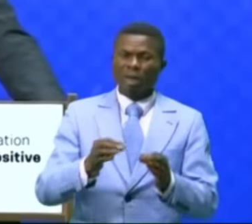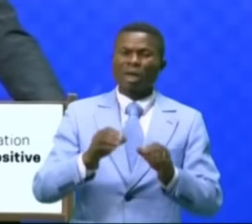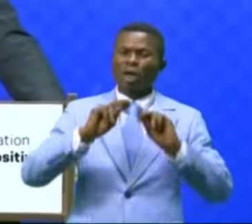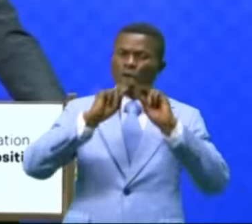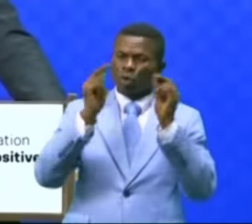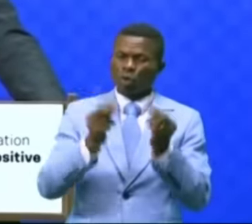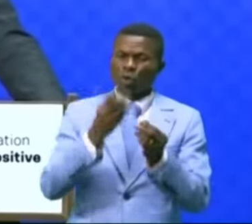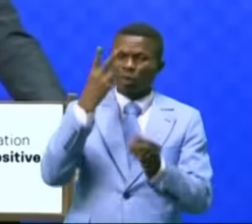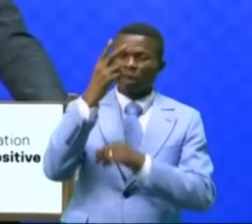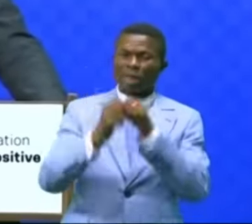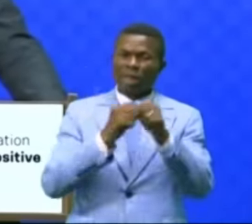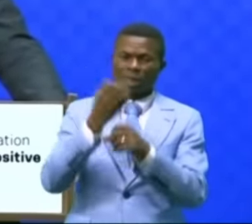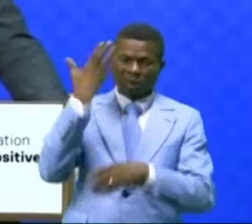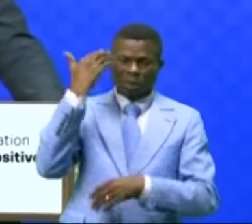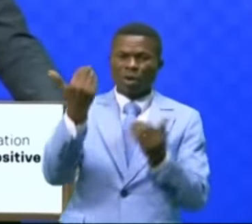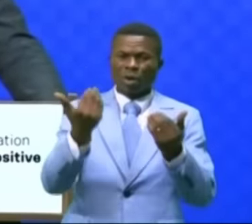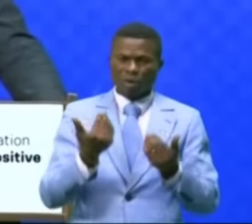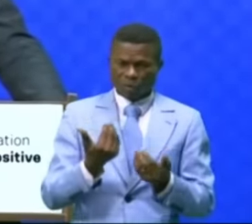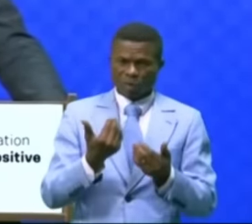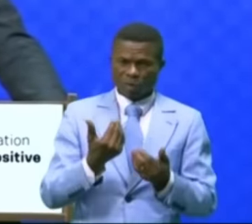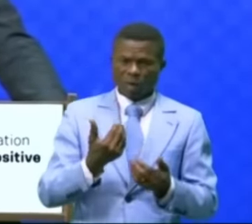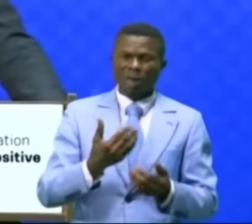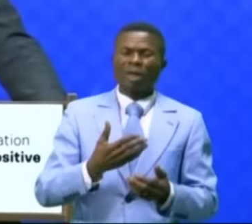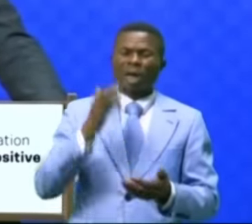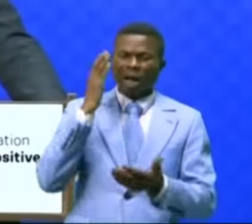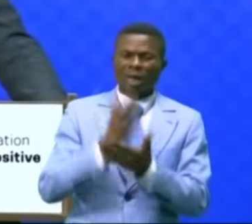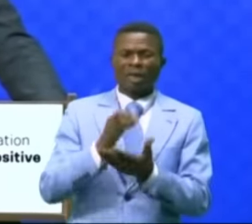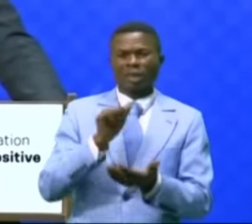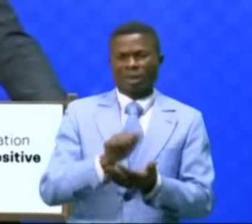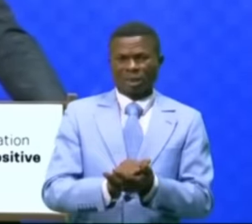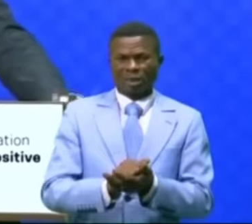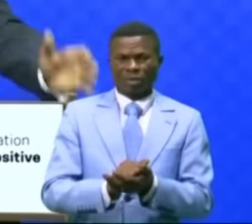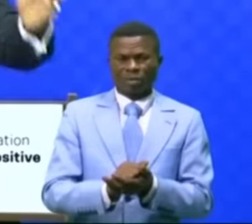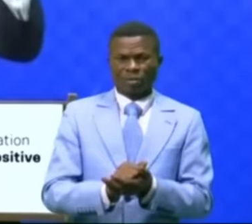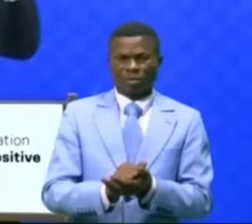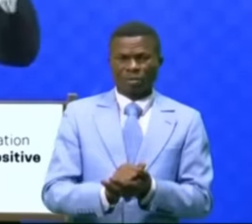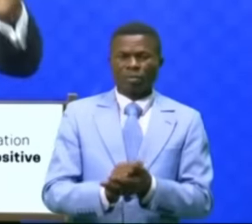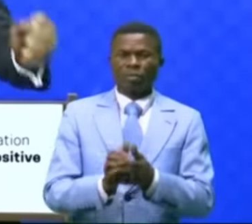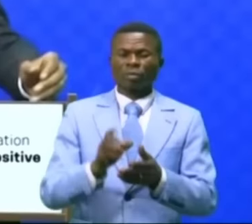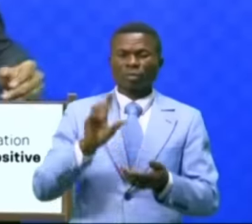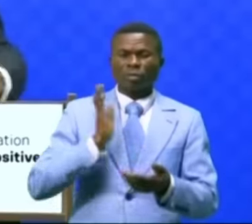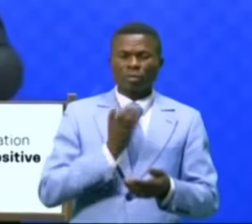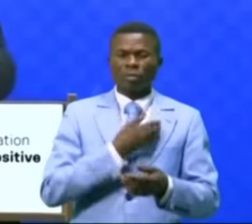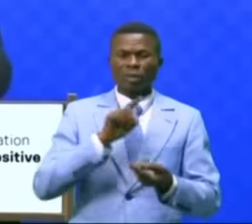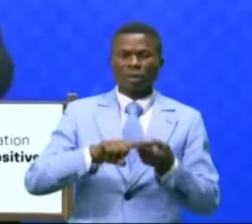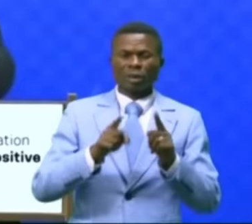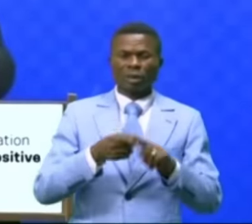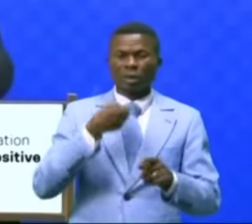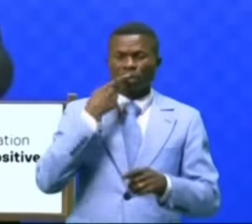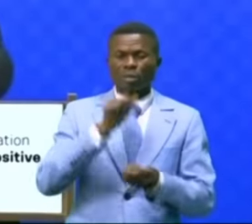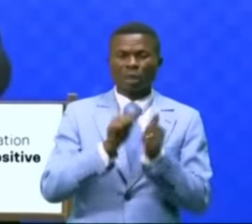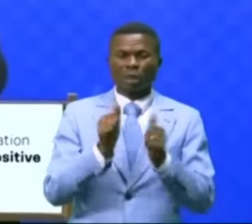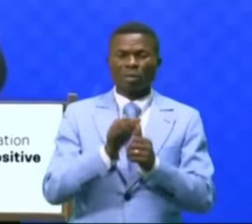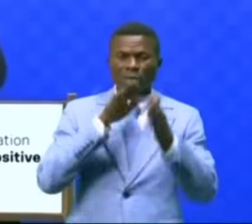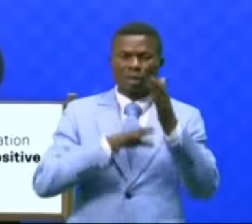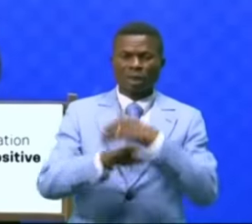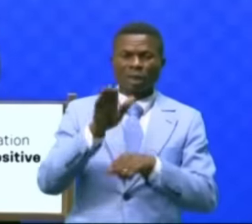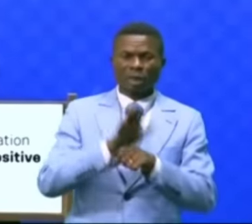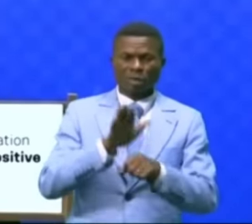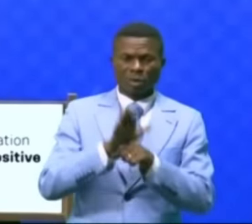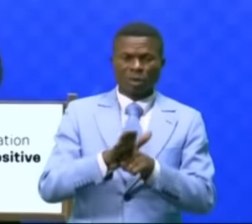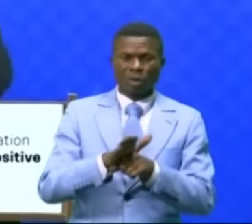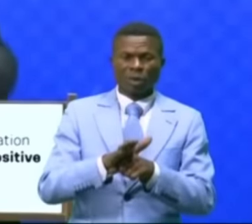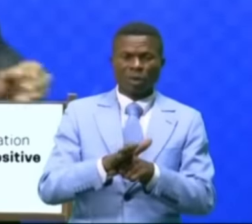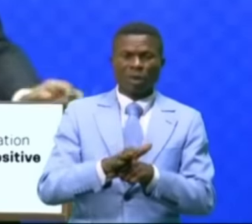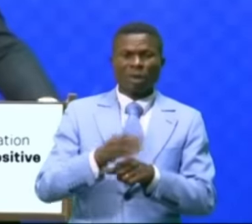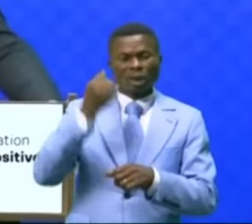depuis 2 ans qui veut que nous puissions sortir de cela. Notre ami Liévin parlait d'adhésion massive. Je ne sais pas quel est